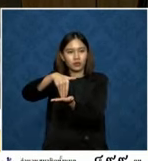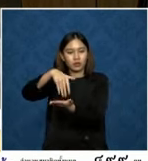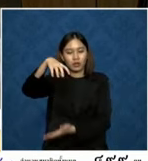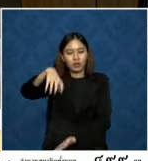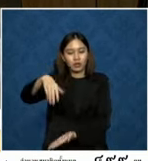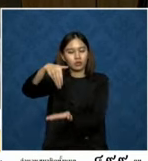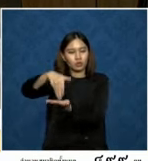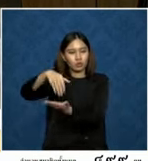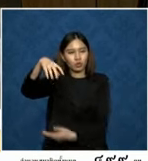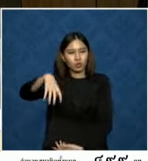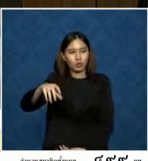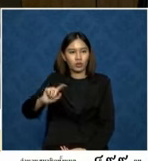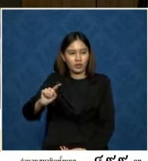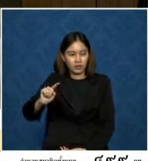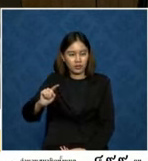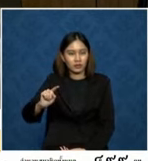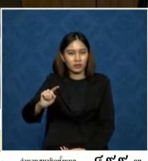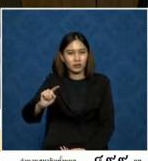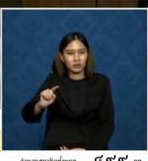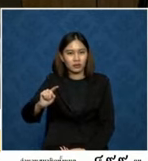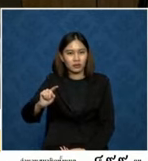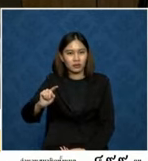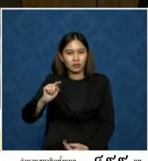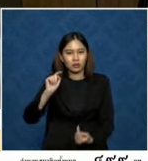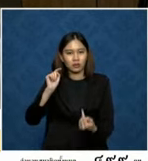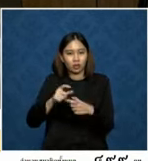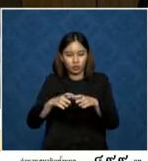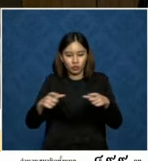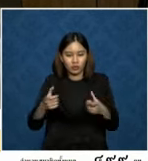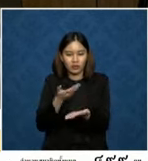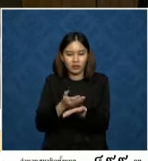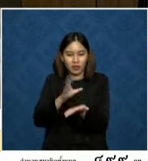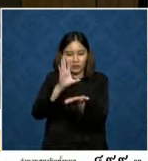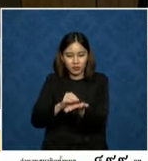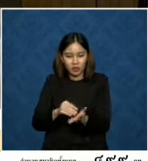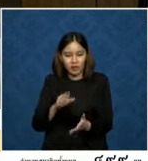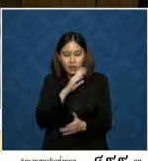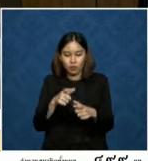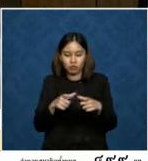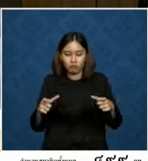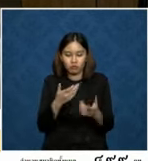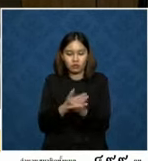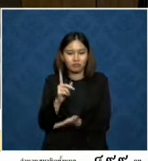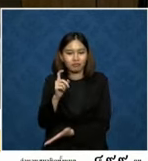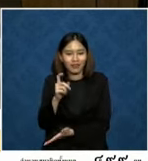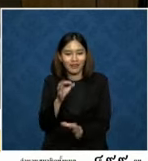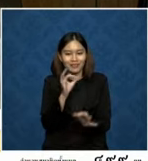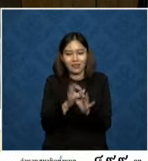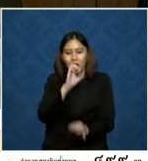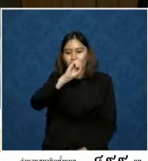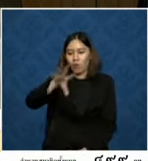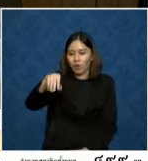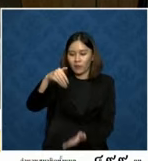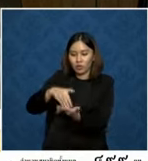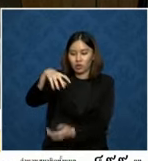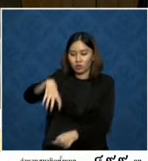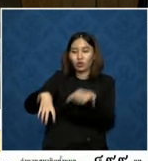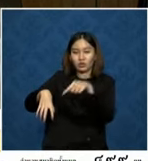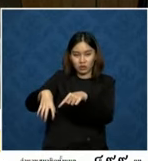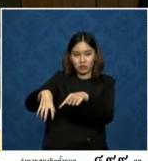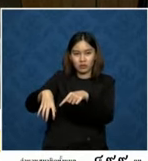ศูนย์เขาเรียกว่าศูนย์รวมทางด้านการเช็คข้อมูลทางเช็คเมื่อเกิดเช็คเด่นเนี่ยธนาคารจะแจ้งข้อมูลไปยังศูนย์นี้และ